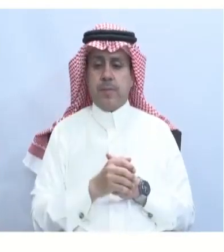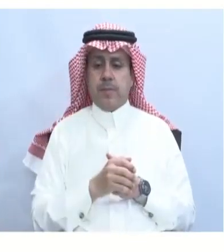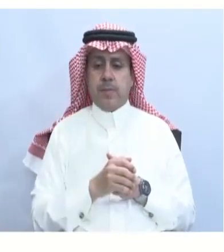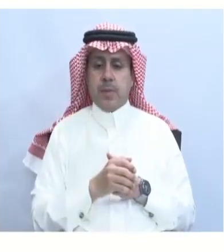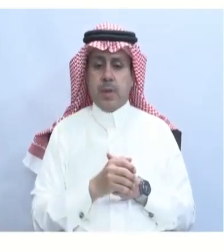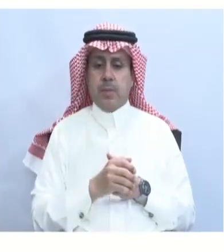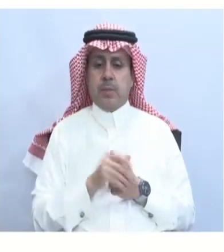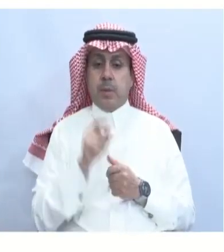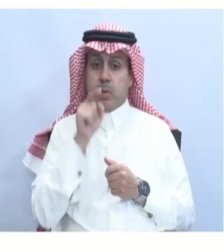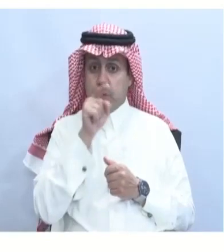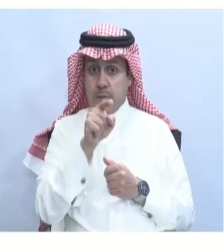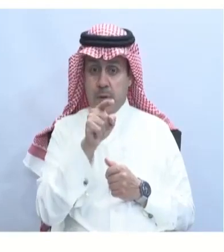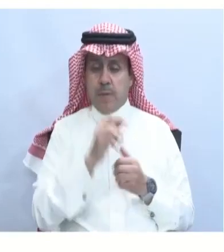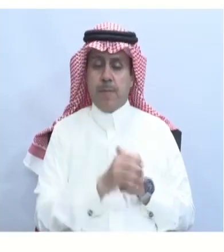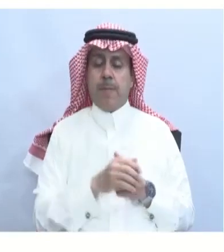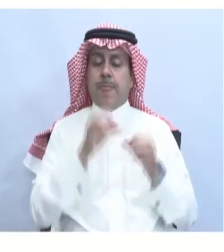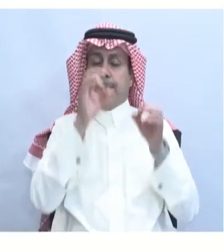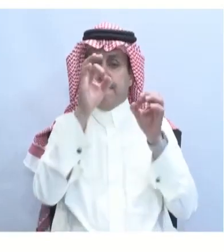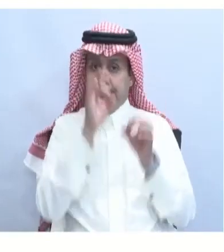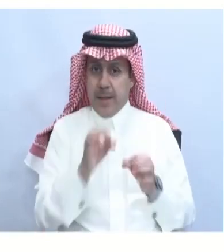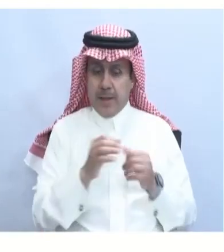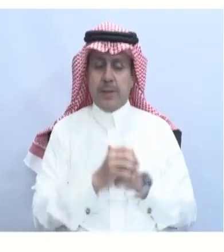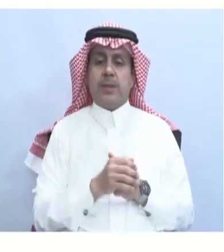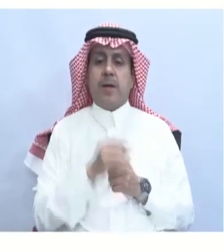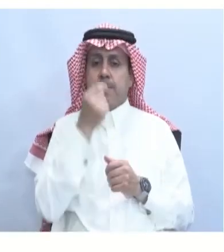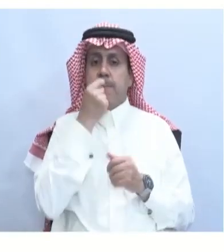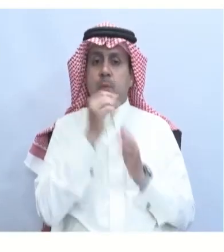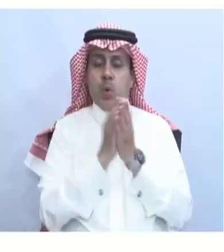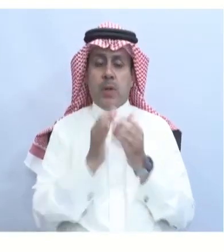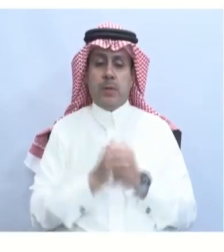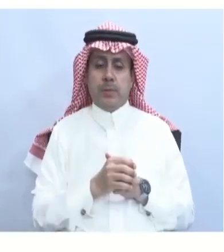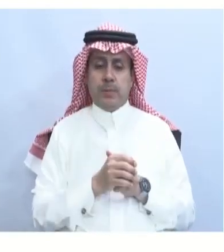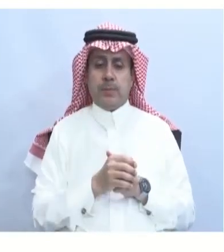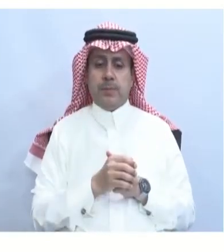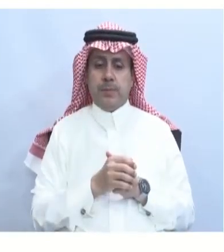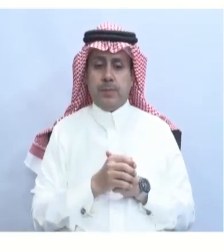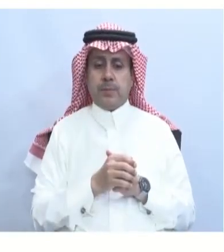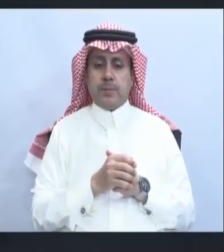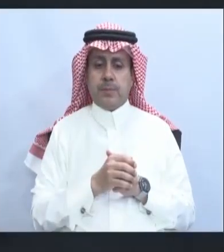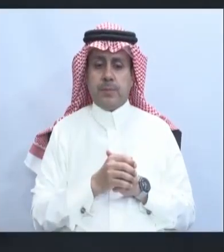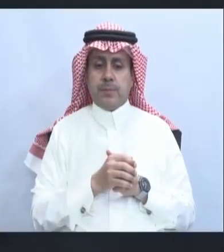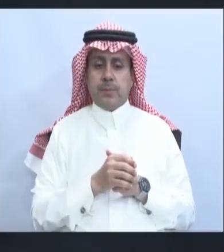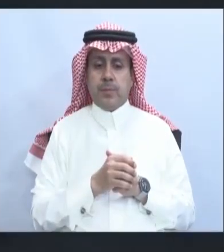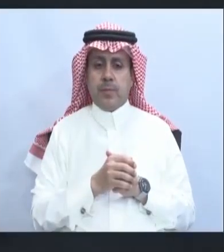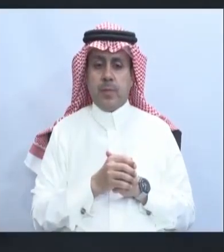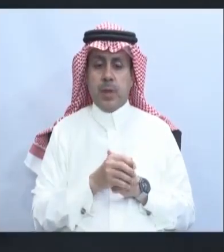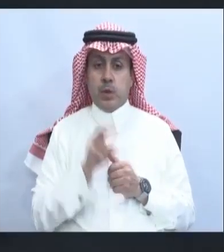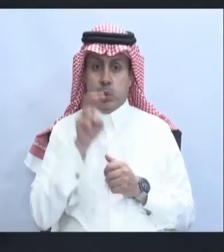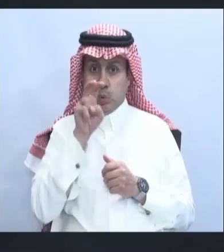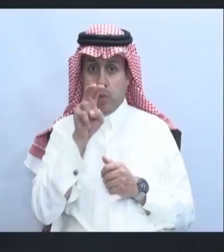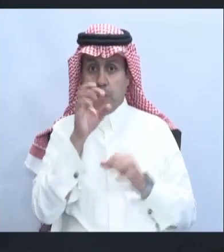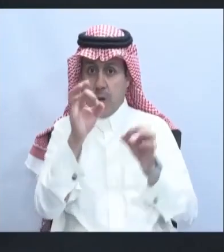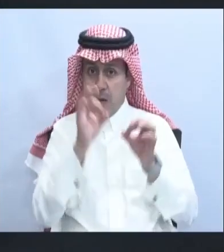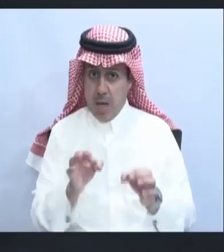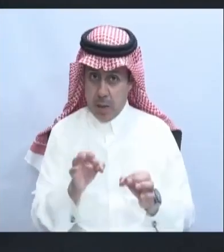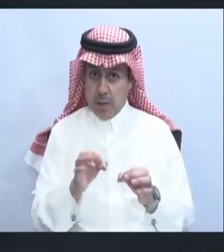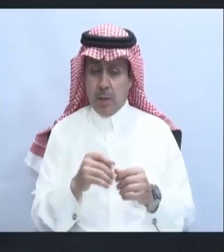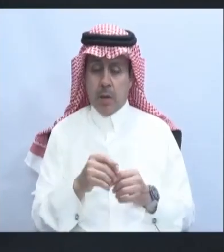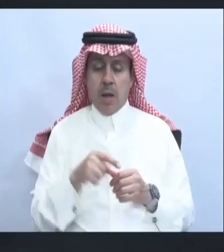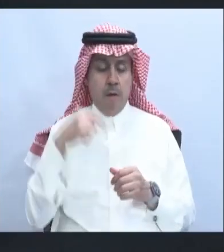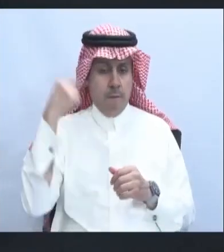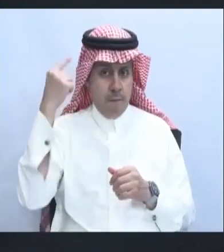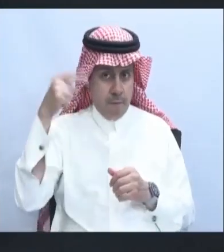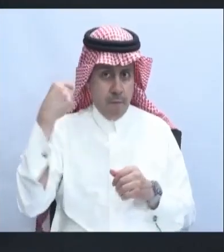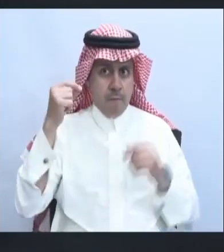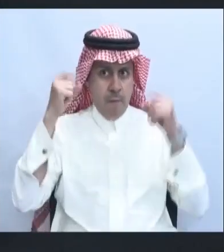تتوصل اليه من هذه الادله في الجدول الاتي اذا علينا ان نتامل الايات ومن ثم نقف